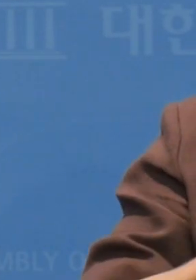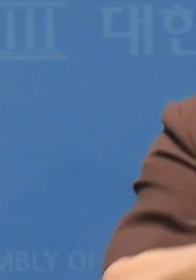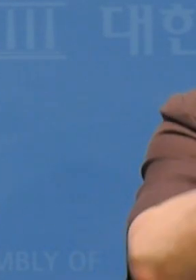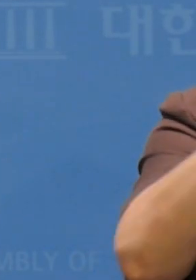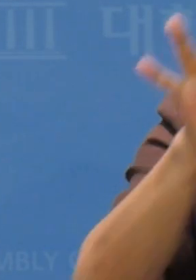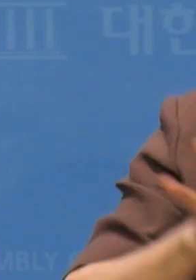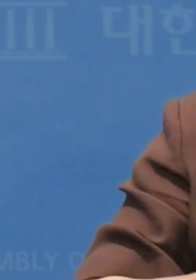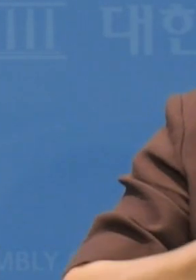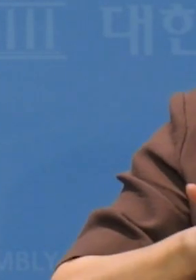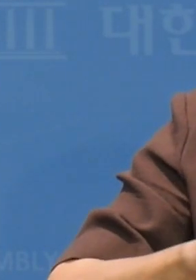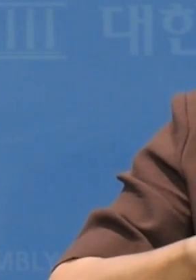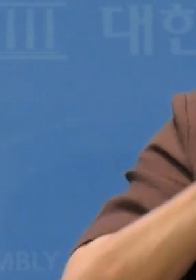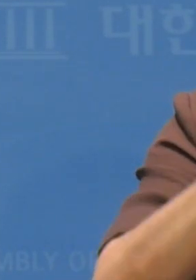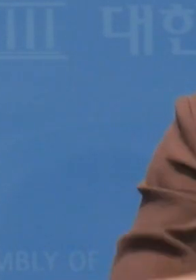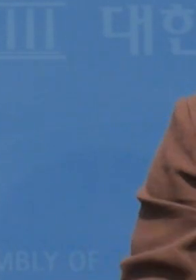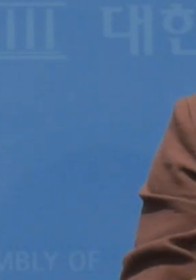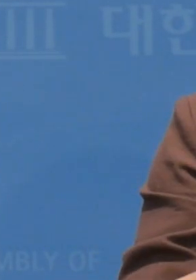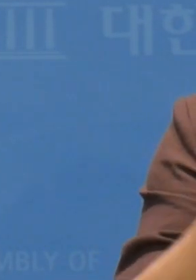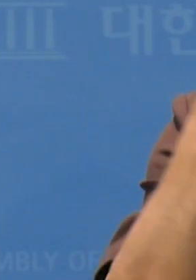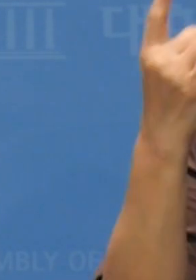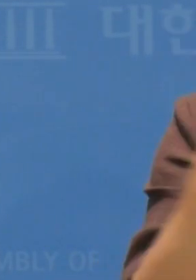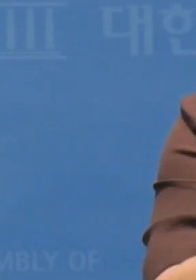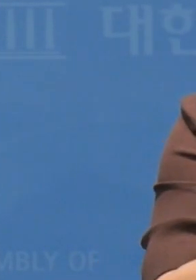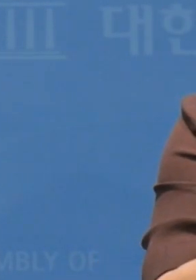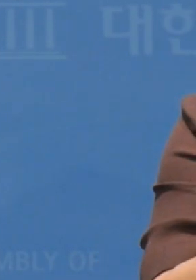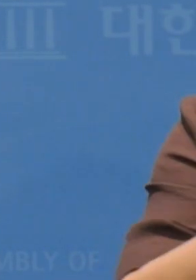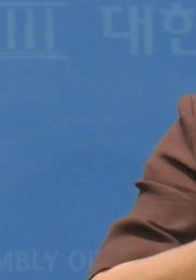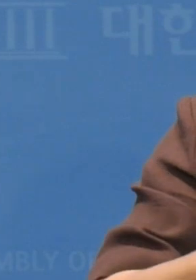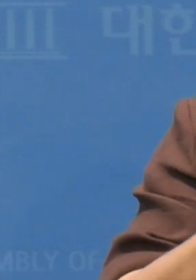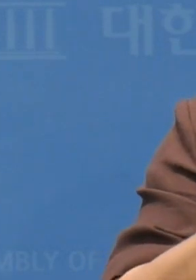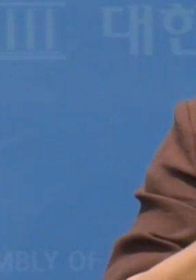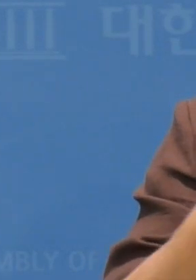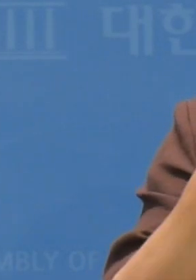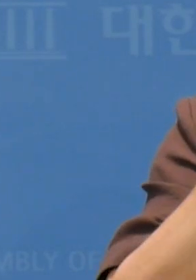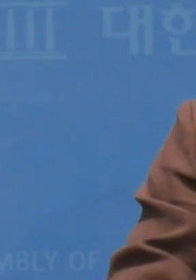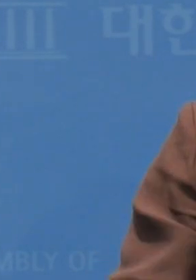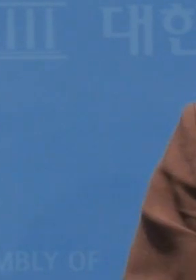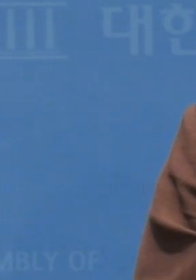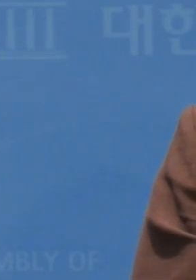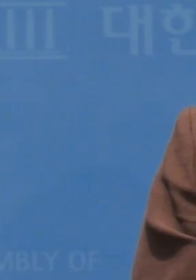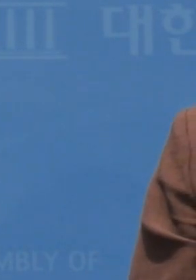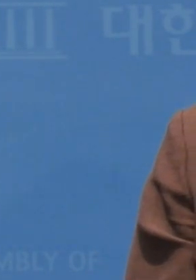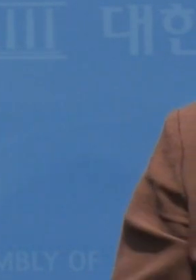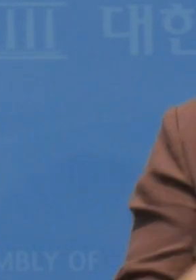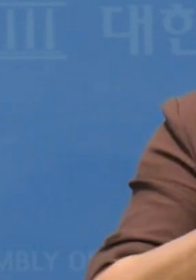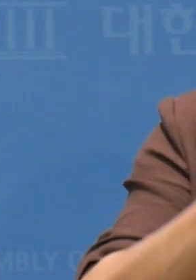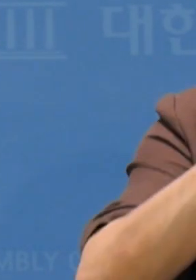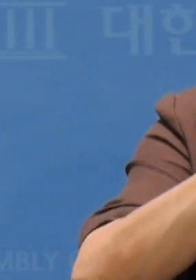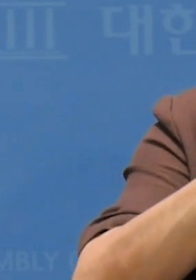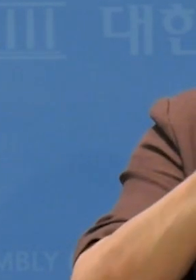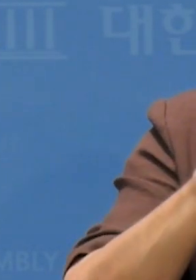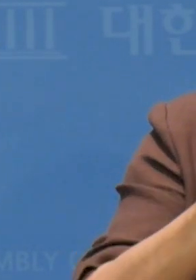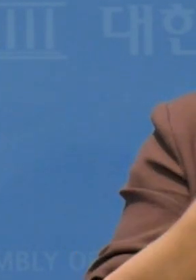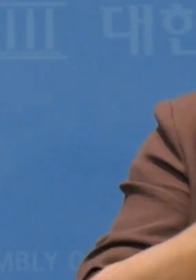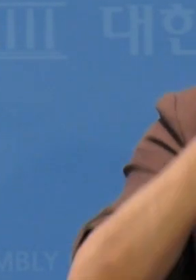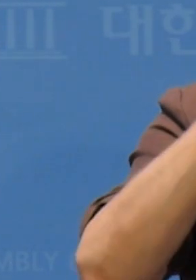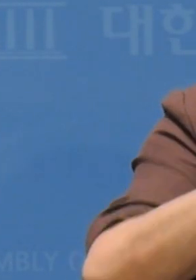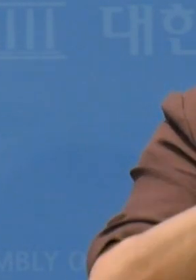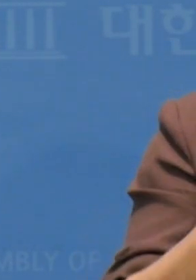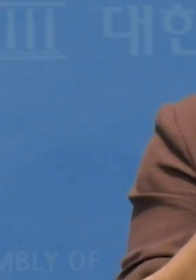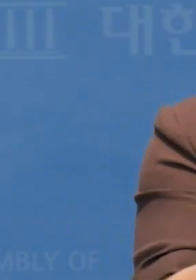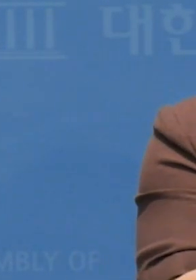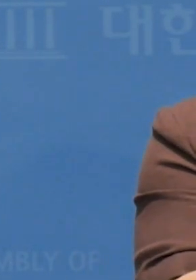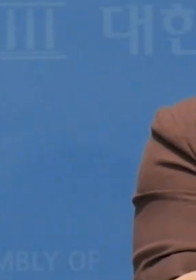논란까지 겹쳐서 개혁과 혁신의 상이 했습니다 공영방송으로서의 위상을 상실한